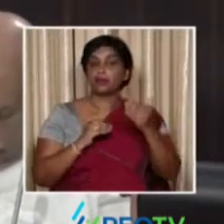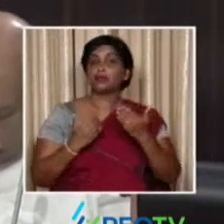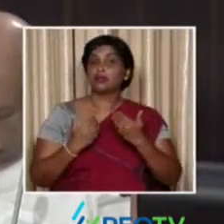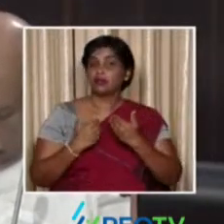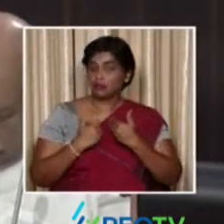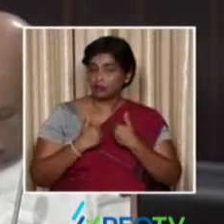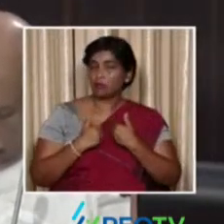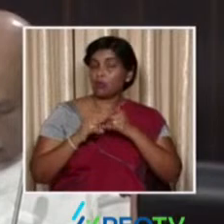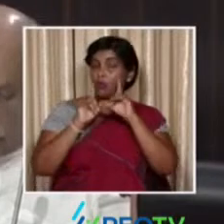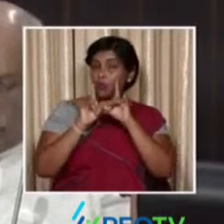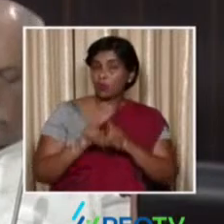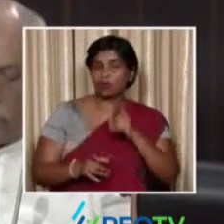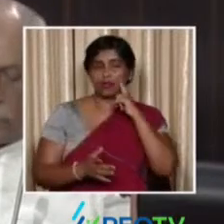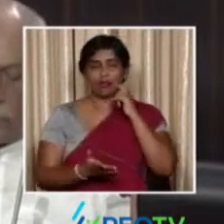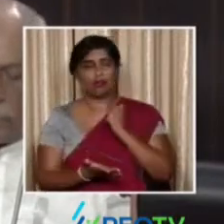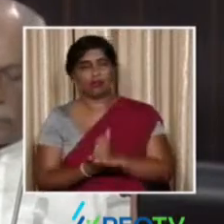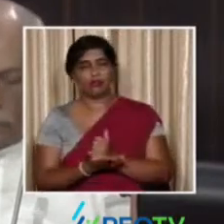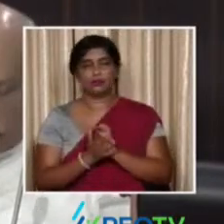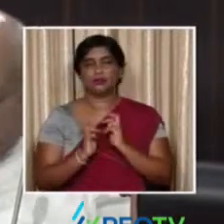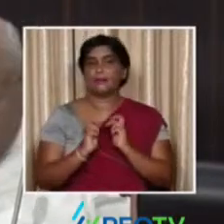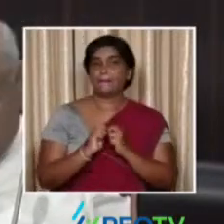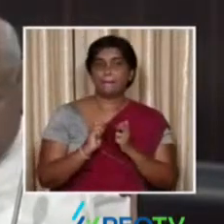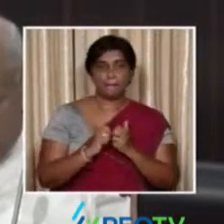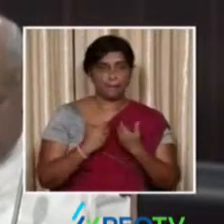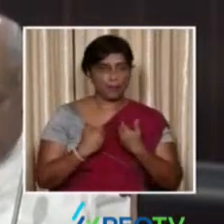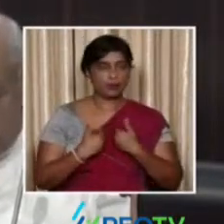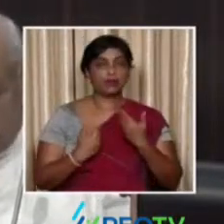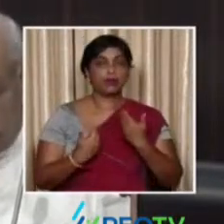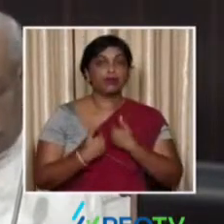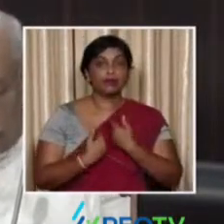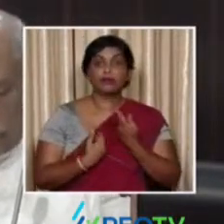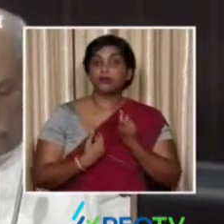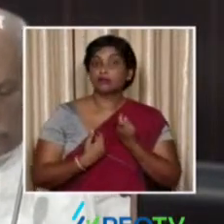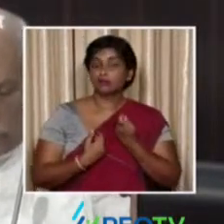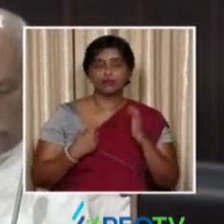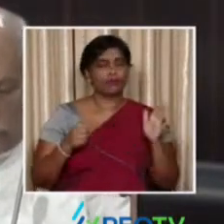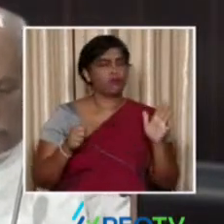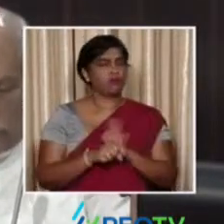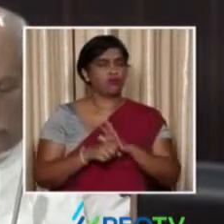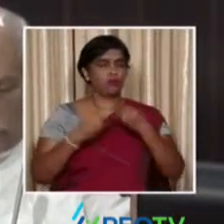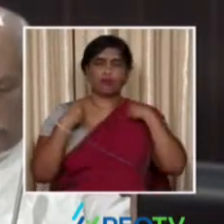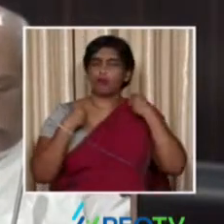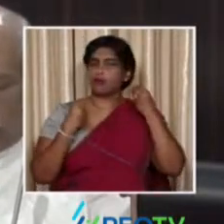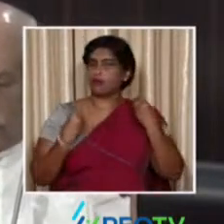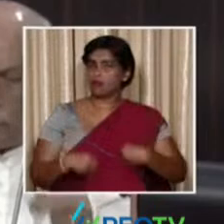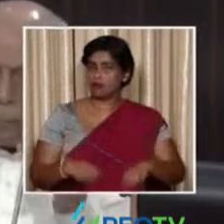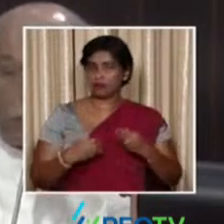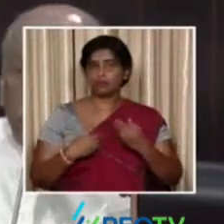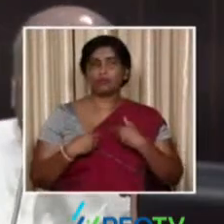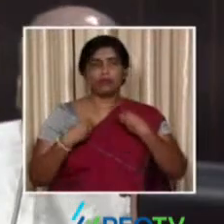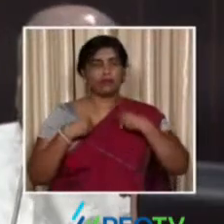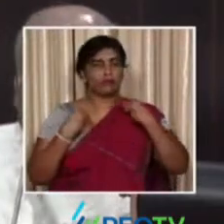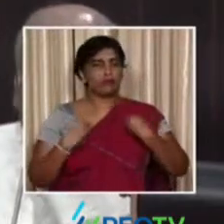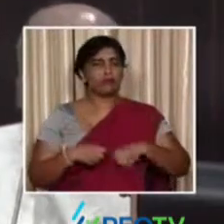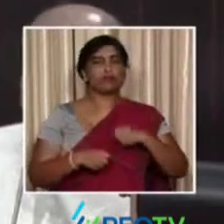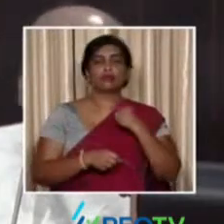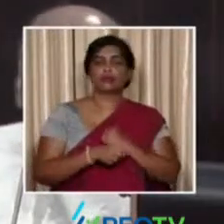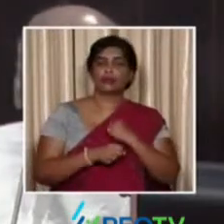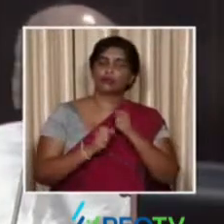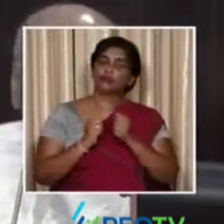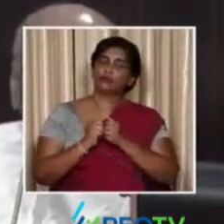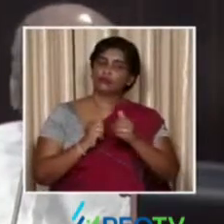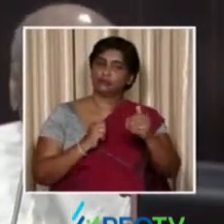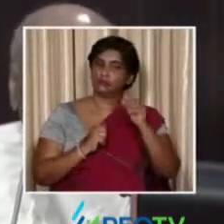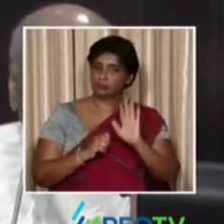අන්න අසීරුතාවයකට පත් වුණා. අපේ ආර්ථික සම්පූර්ණයෙන්ම කඩා වැටුණා. බංකොලොත් රාජ්‍යයක් බවට පත් වුණා.